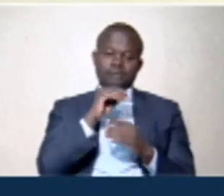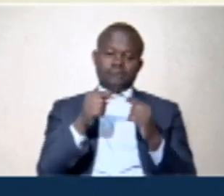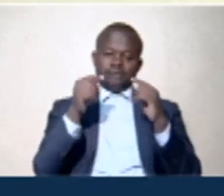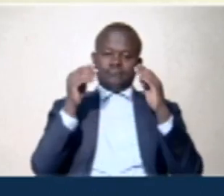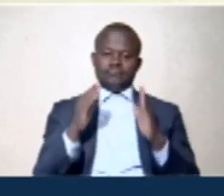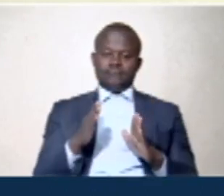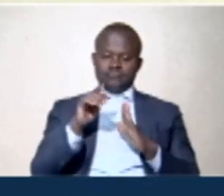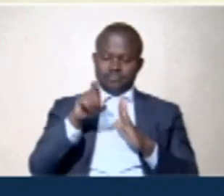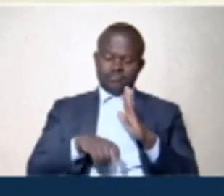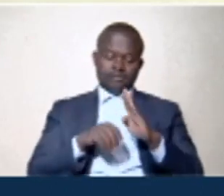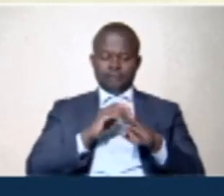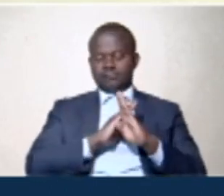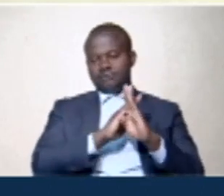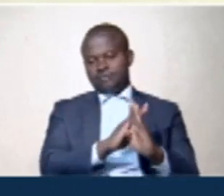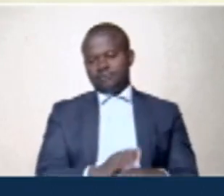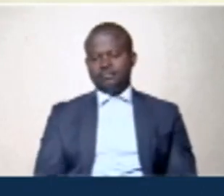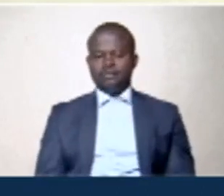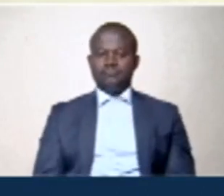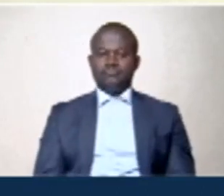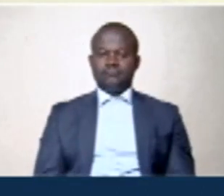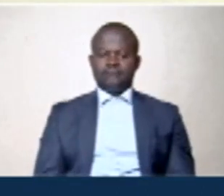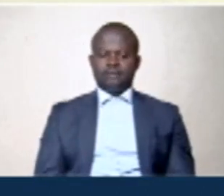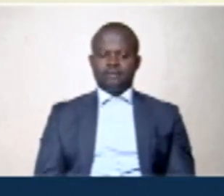rero zigomba kurwanywa.